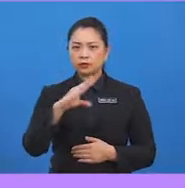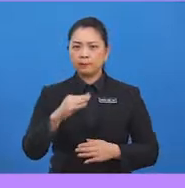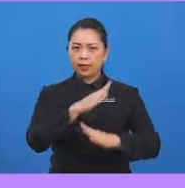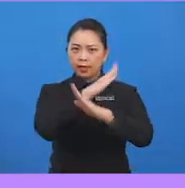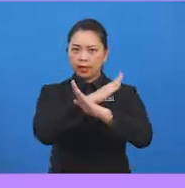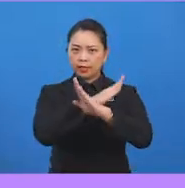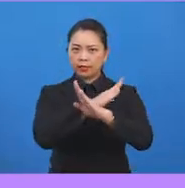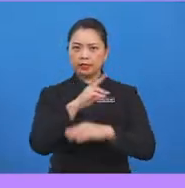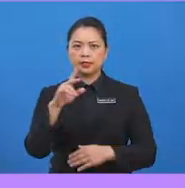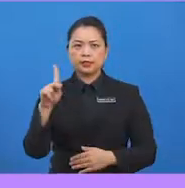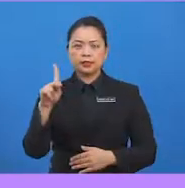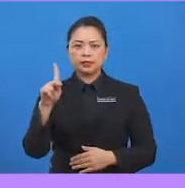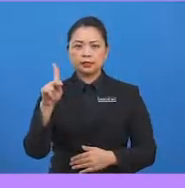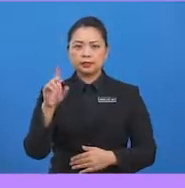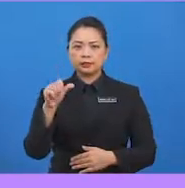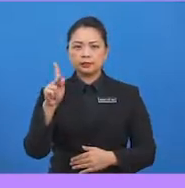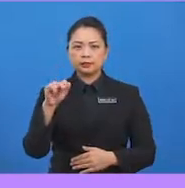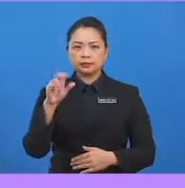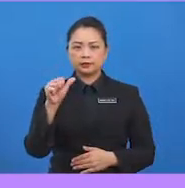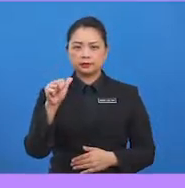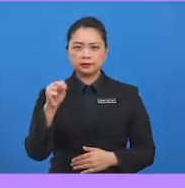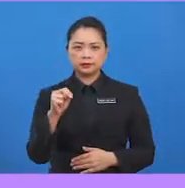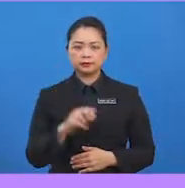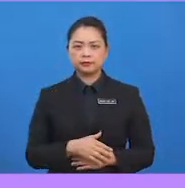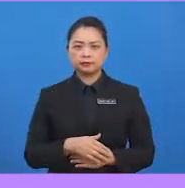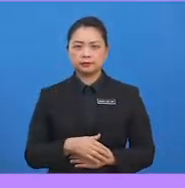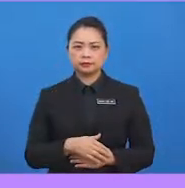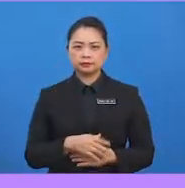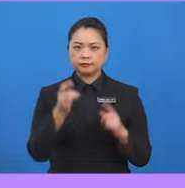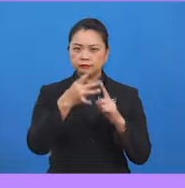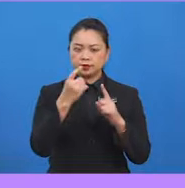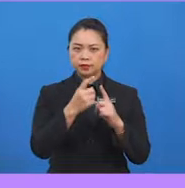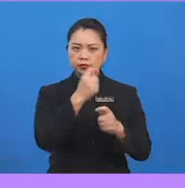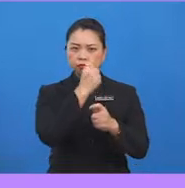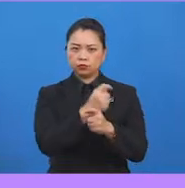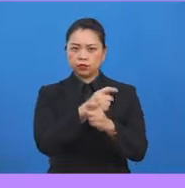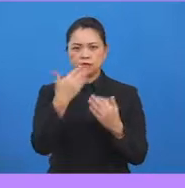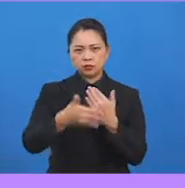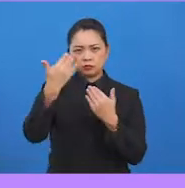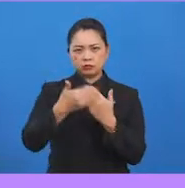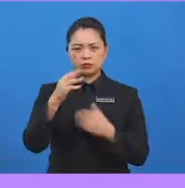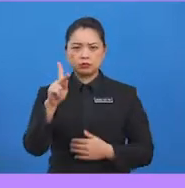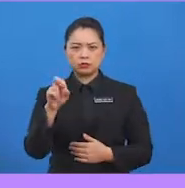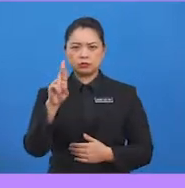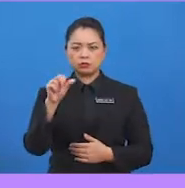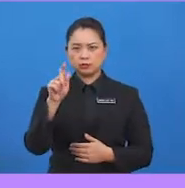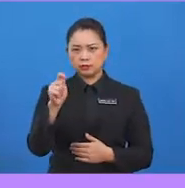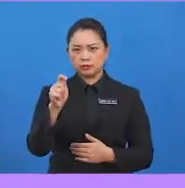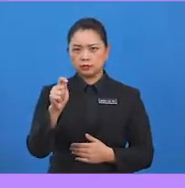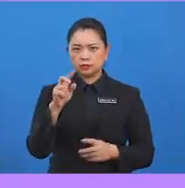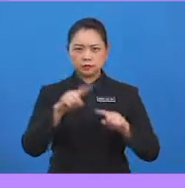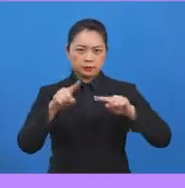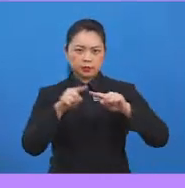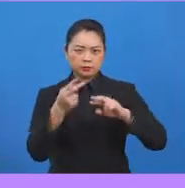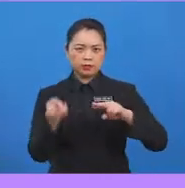atau pengaratan. Sebagai contoh, besi tulen adalah mudah berkarat, tetapi penambahan sedikit unsur